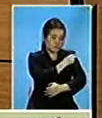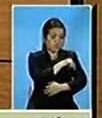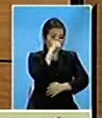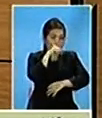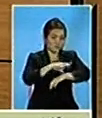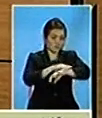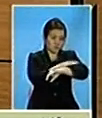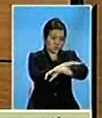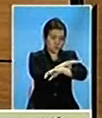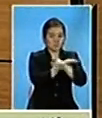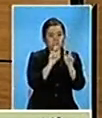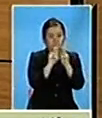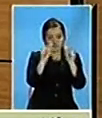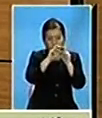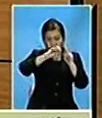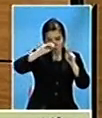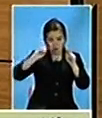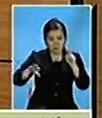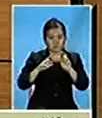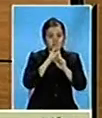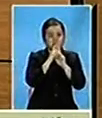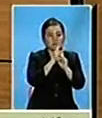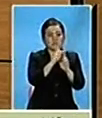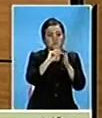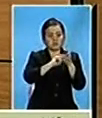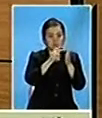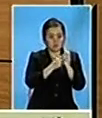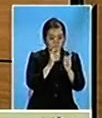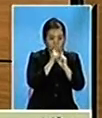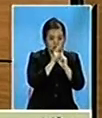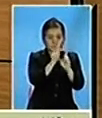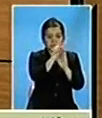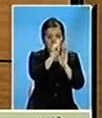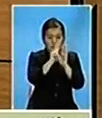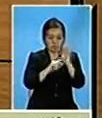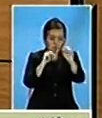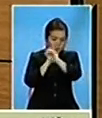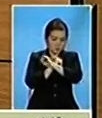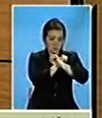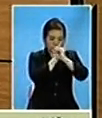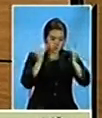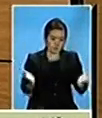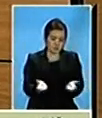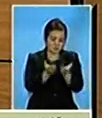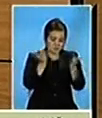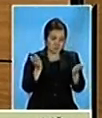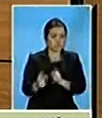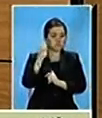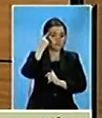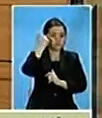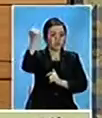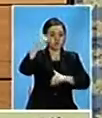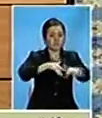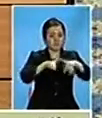คณะกรรมการตัดทิ้งในคำว่าตามความหมายที่บัญญัติไว้ในกฎหมายว่าด้วยการคุ้มครองและส่งเสริมภูมิปัญญาแพทย์แผนไทยนี่คือข้อความตัดทิ้